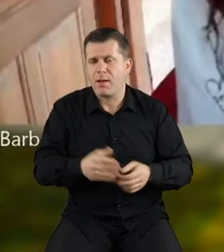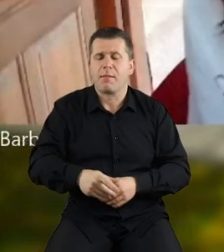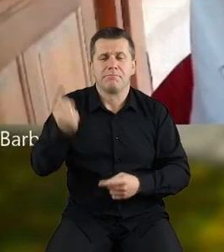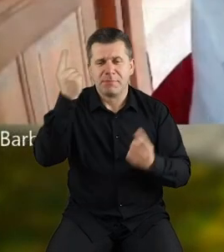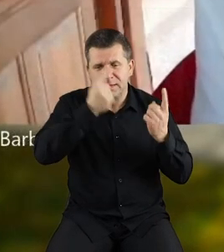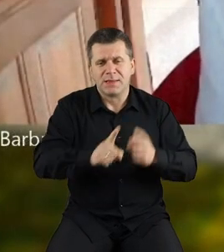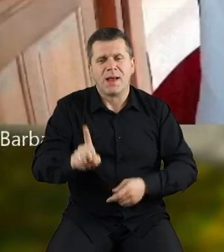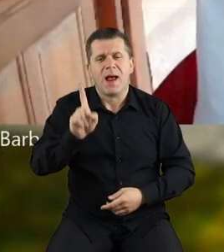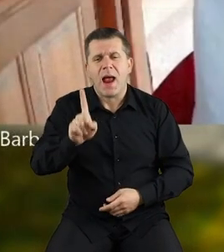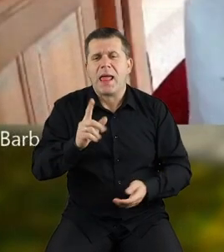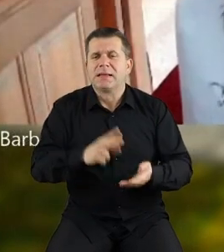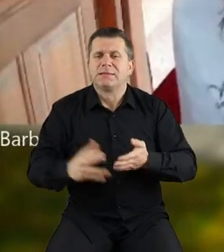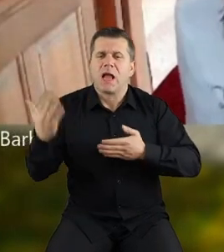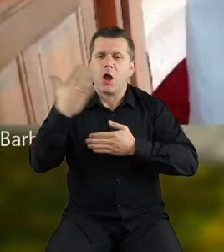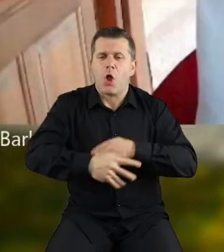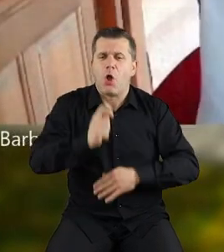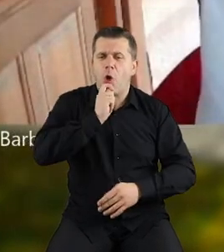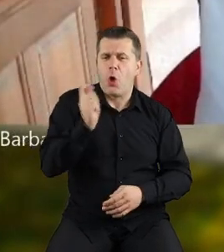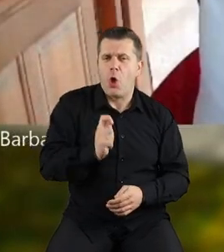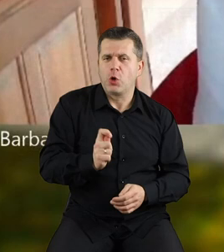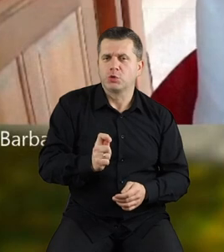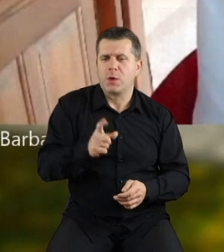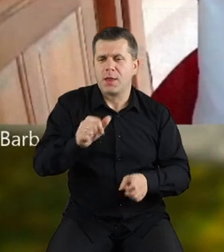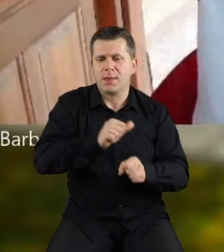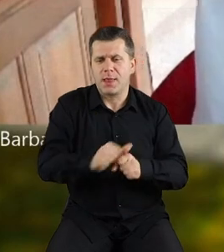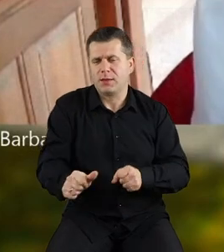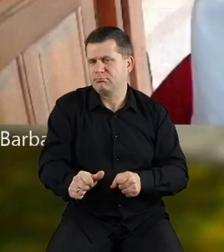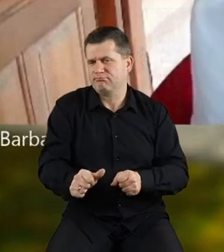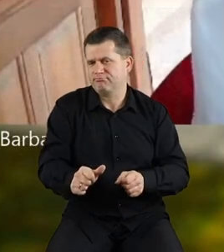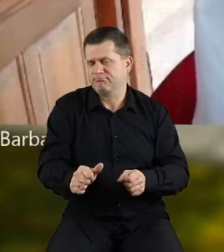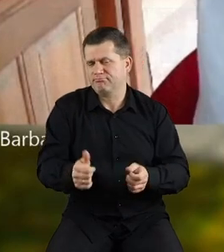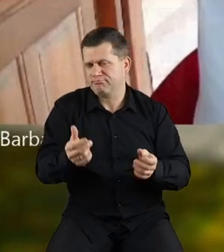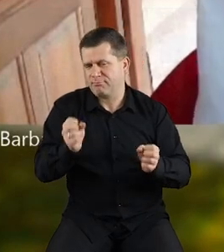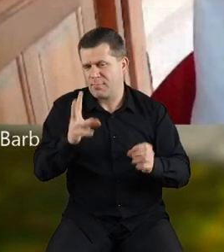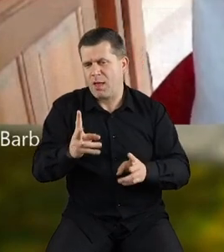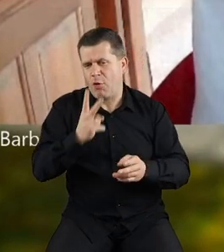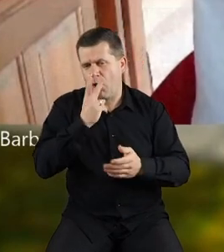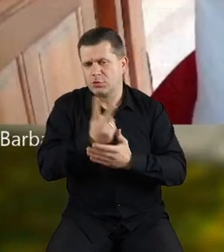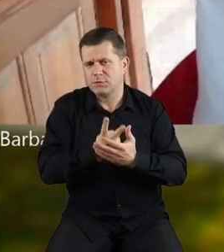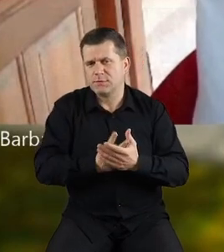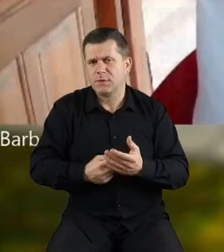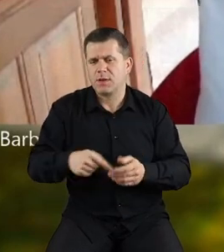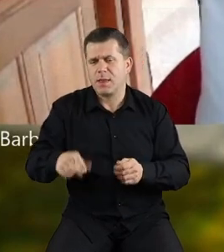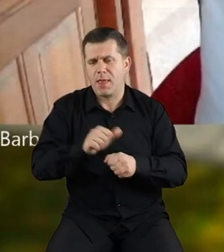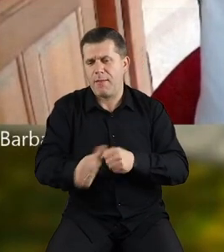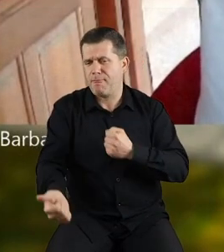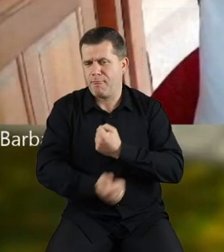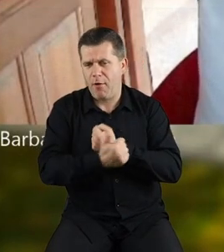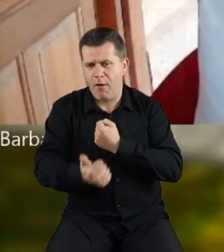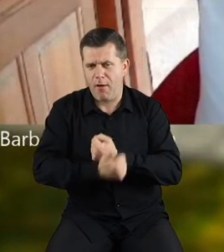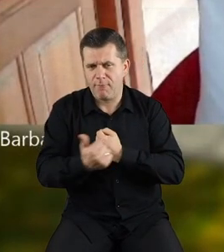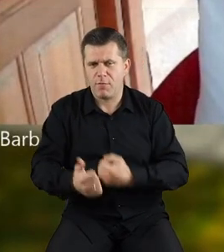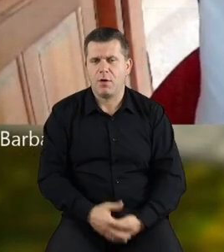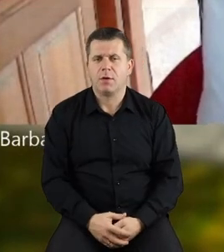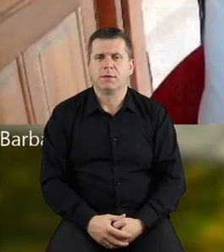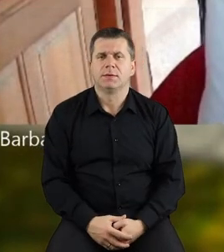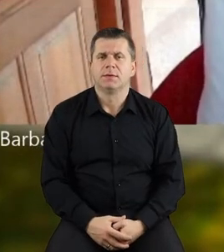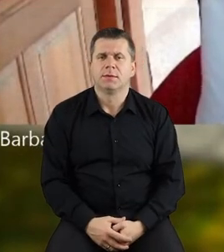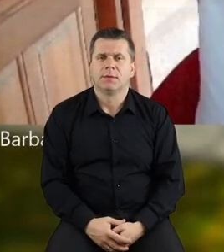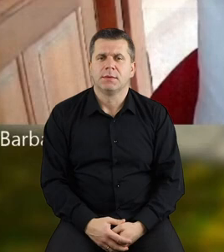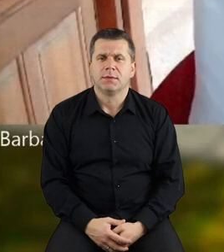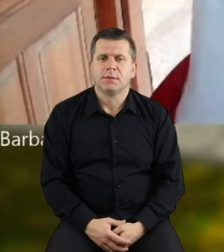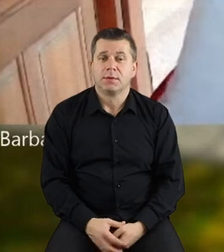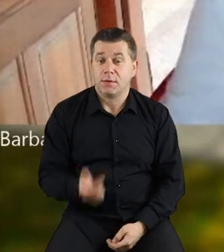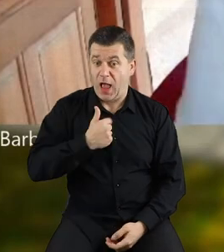Myślałam o tym, ale właśnie zakończenie gorzko jest jednoznacznie odczytywane i są ku temu powody,